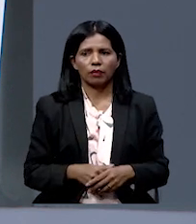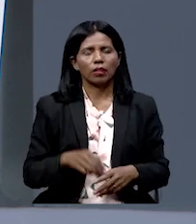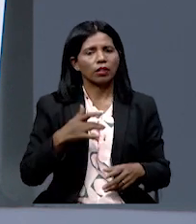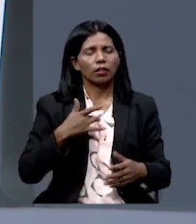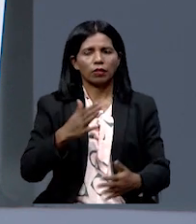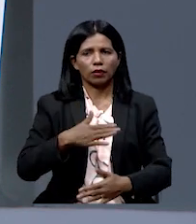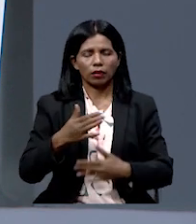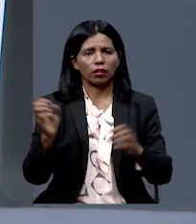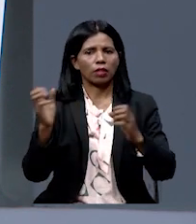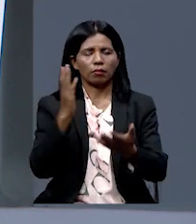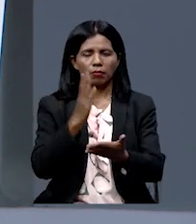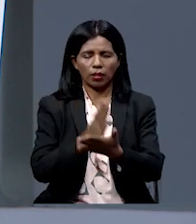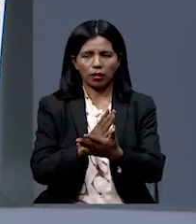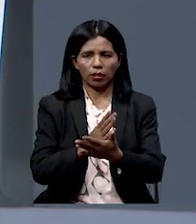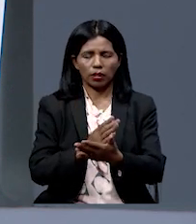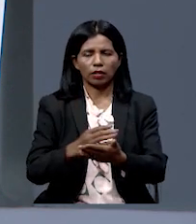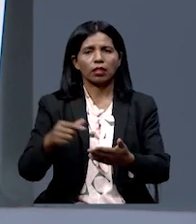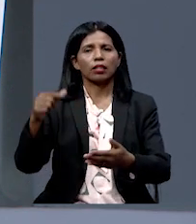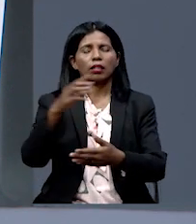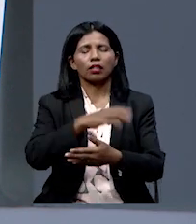apresiasaun ne la para de tia silver plate ida ne